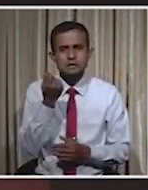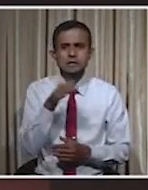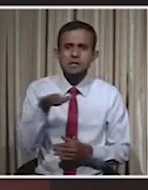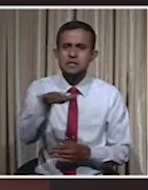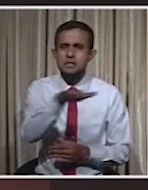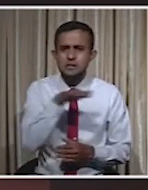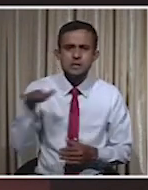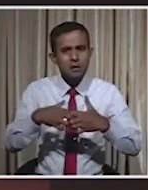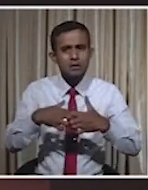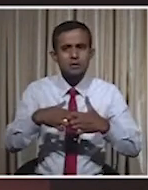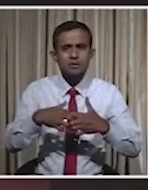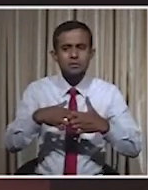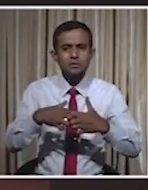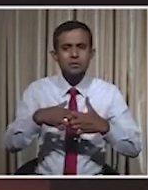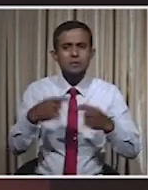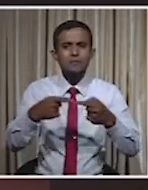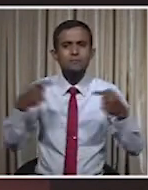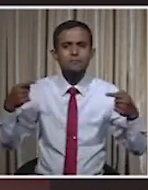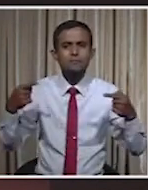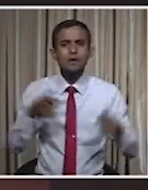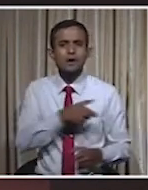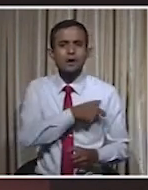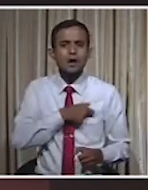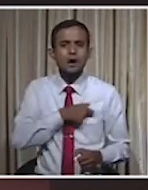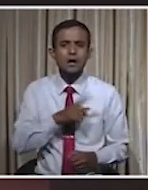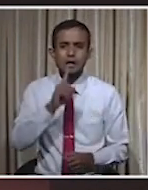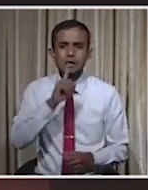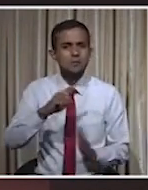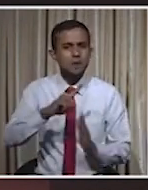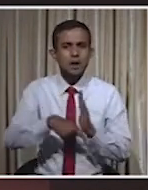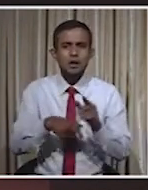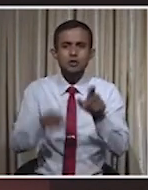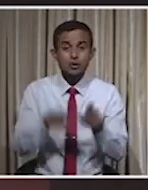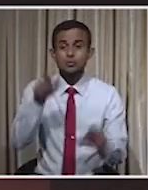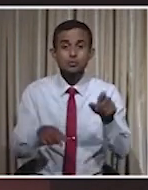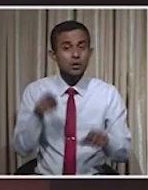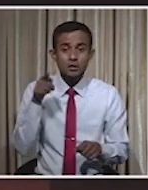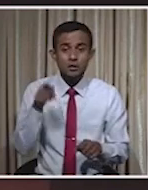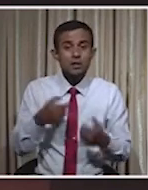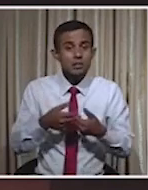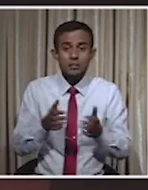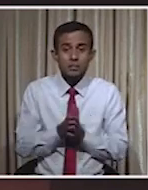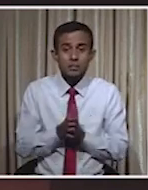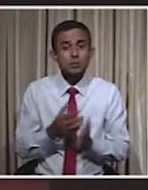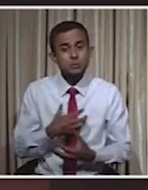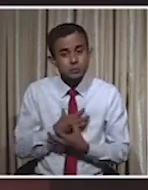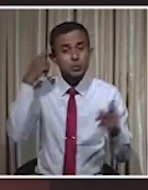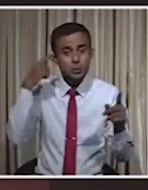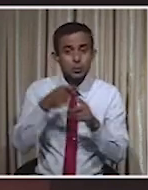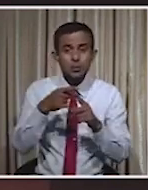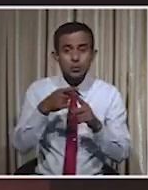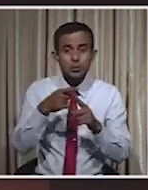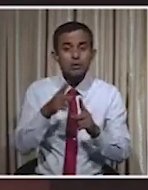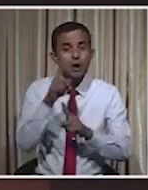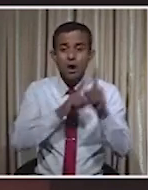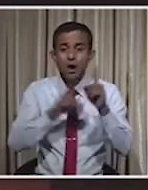සමාජීය ගැටලු විපක්ෂ නායකවරයාට ඉදිරිපත් කරන්නට මේ රටේ ජනතාවට නිදහසක් නැද්ද? තමන්ගේ දුක් ගැනවිලි පිළිබඳව